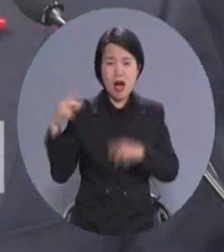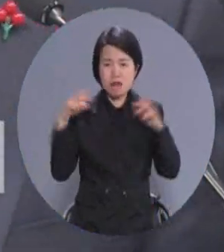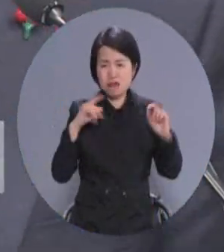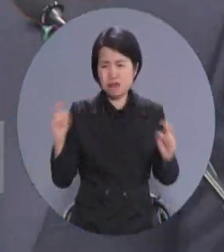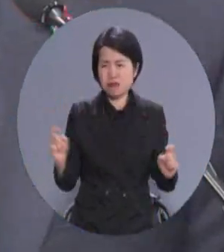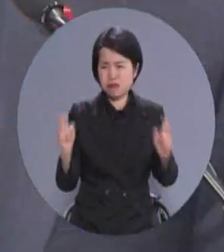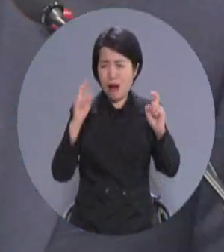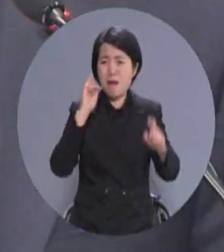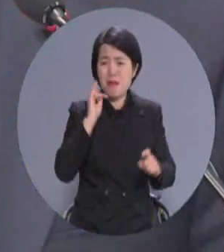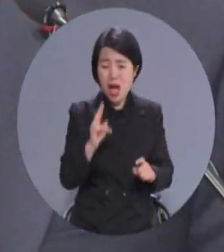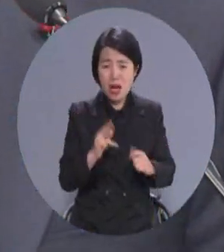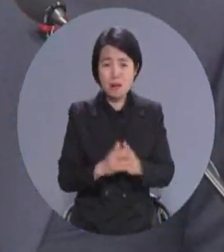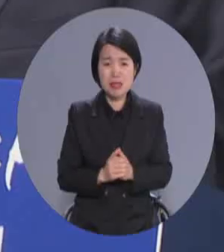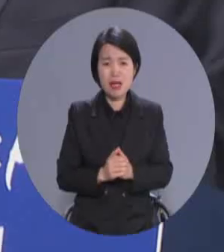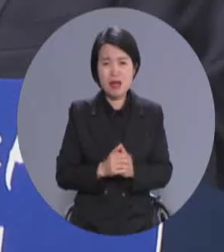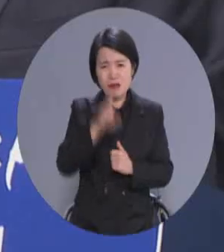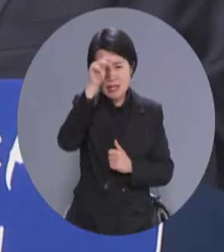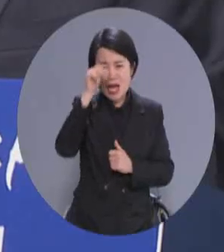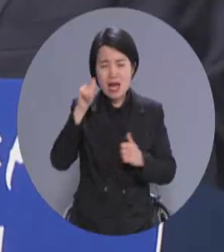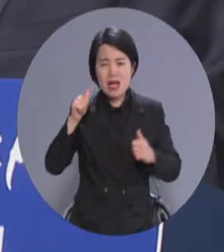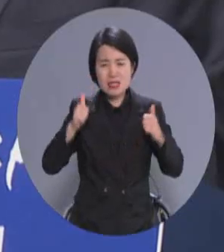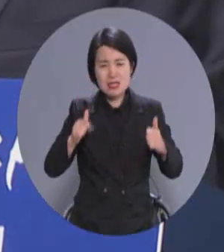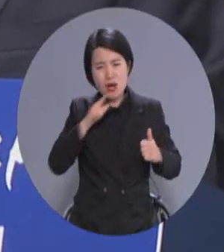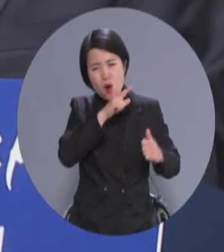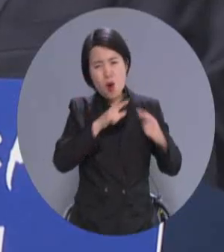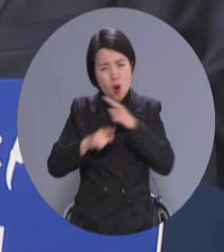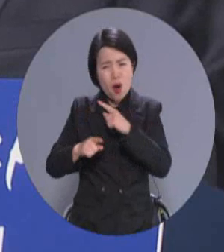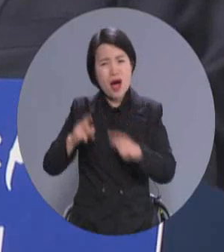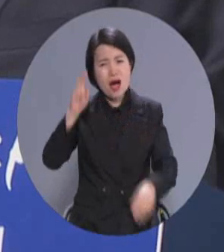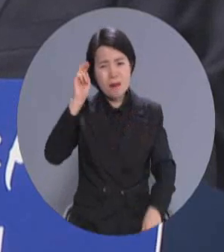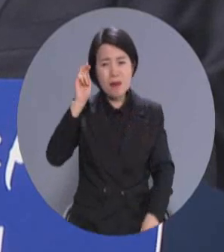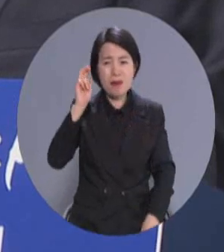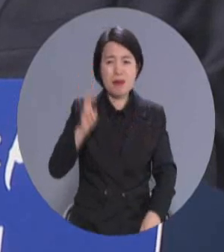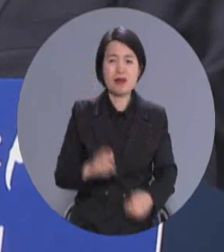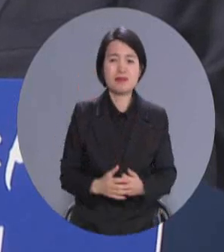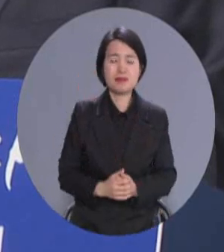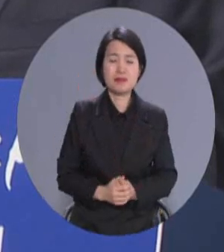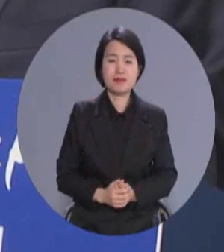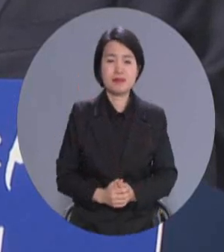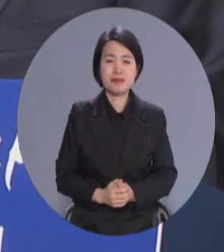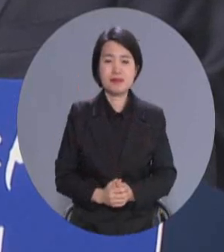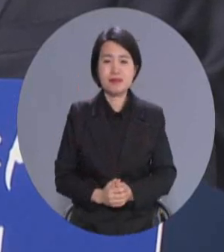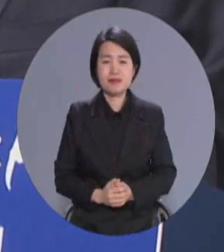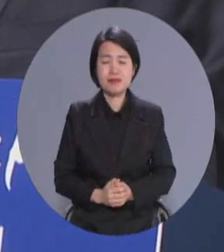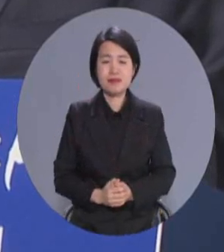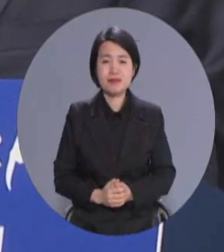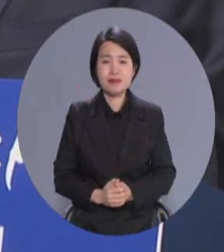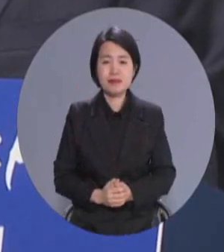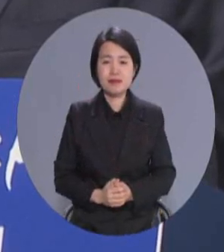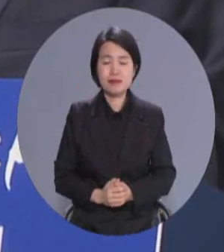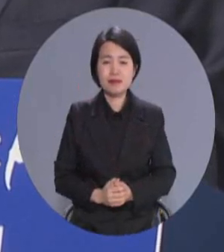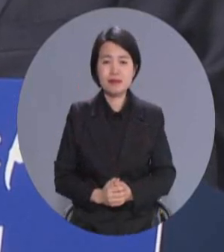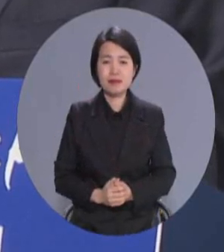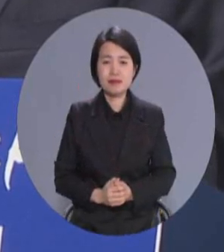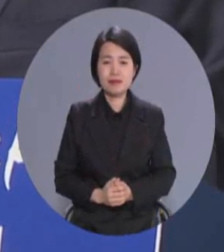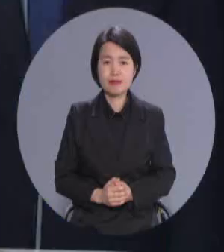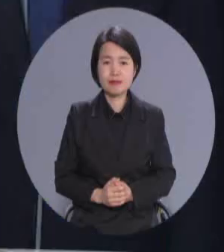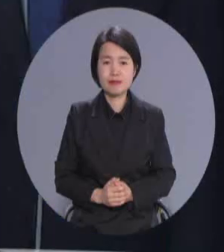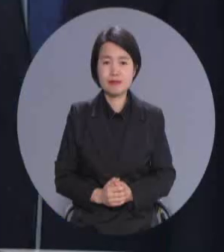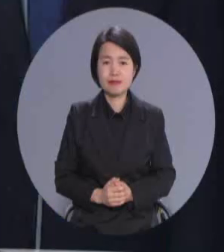더욱 거세지면서 경찰 고발까지 이뤄질 것으로 보입니다. MBC 뉴스 문형철입니다.